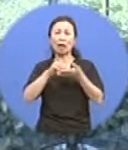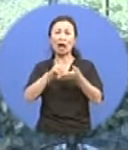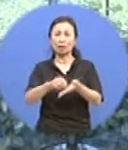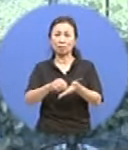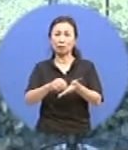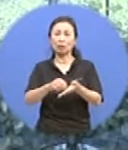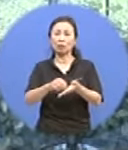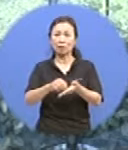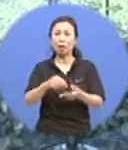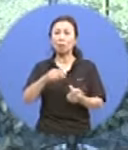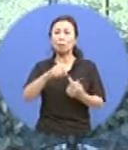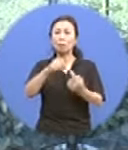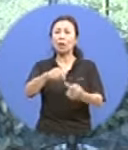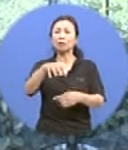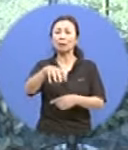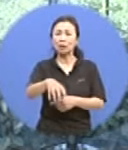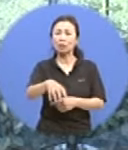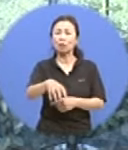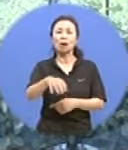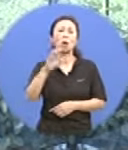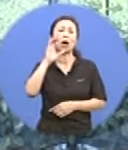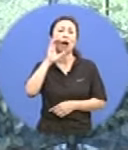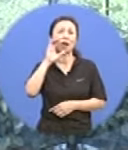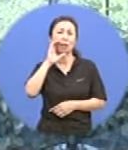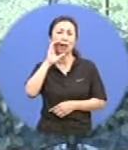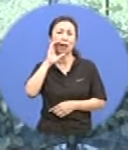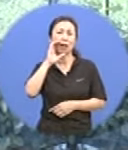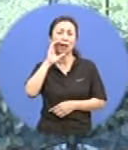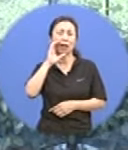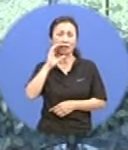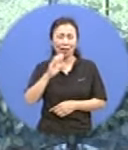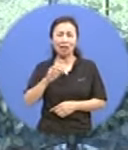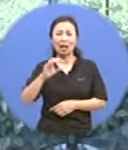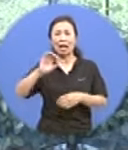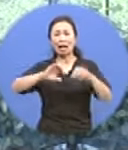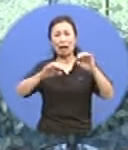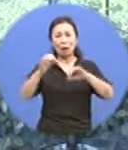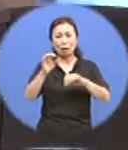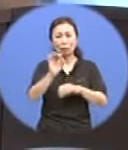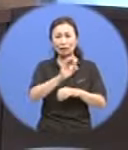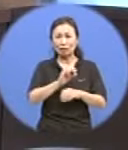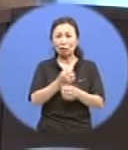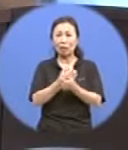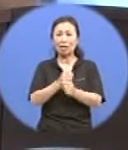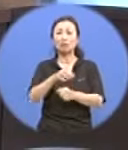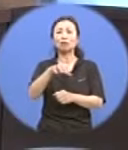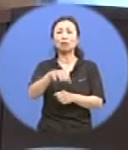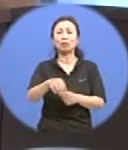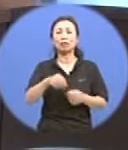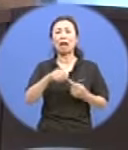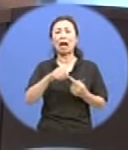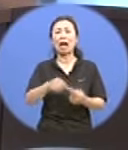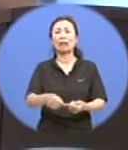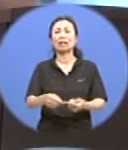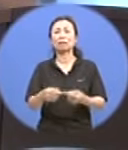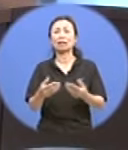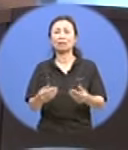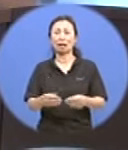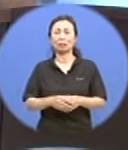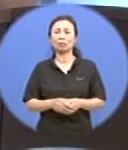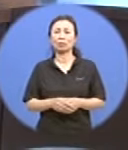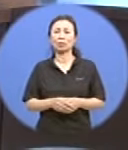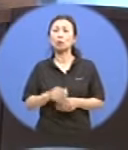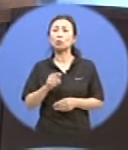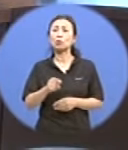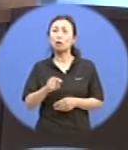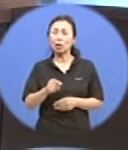歌山の事業所で、化学品関連の研究所に配属になりまして、そこでもう今は辞めてるんです